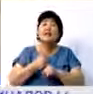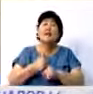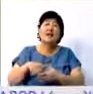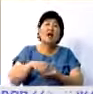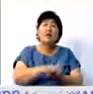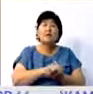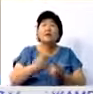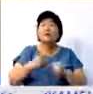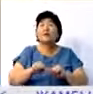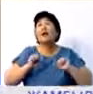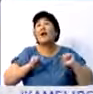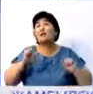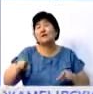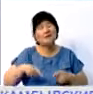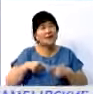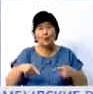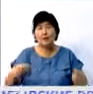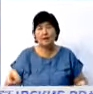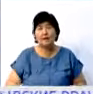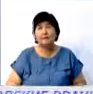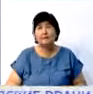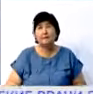общественных объединений, спортсмены и другие.